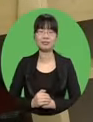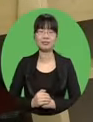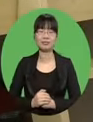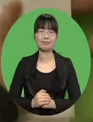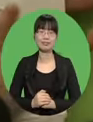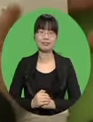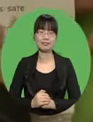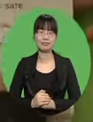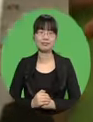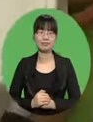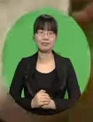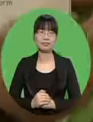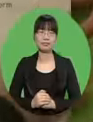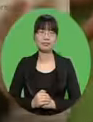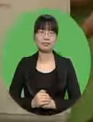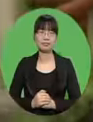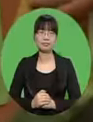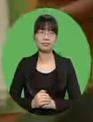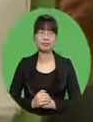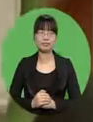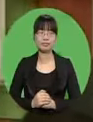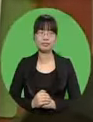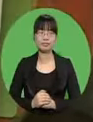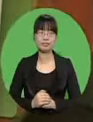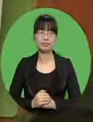똑같은 할 걸.